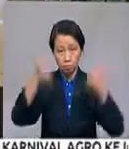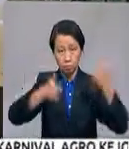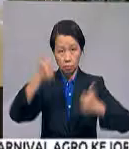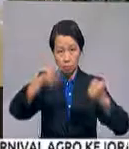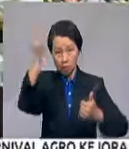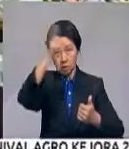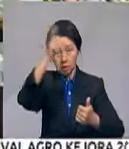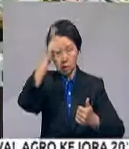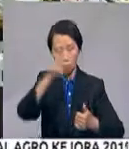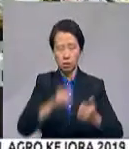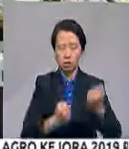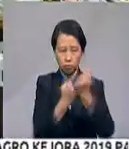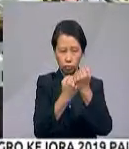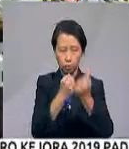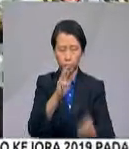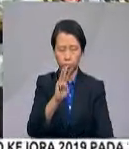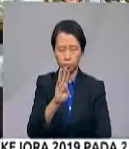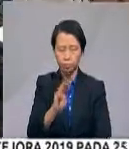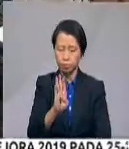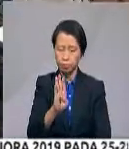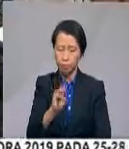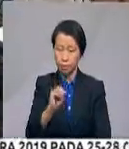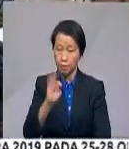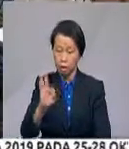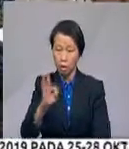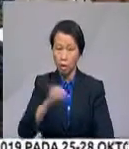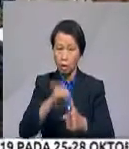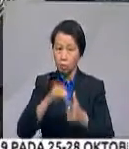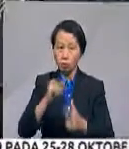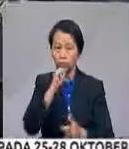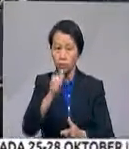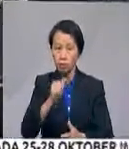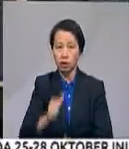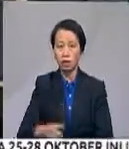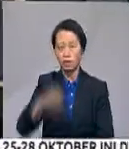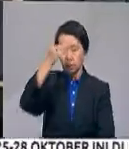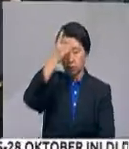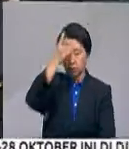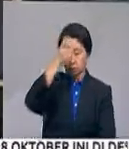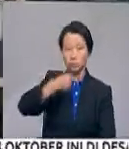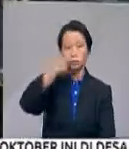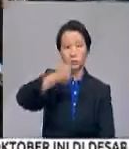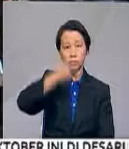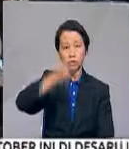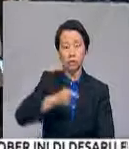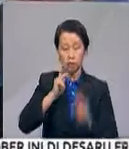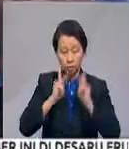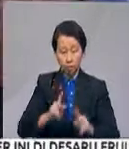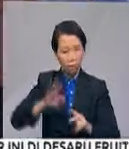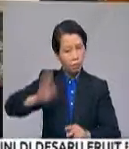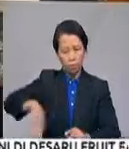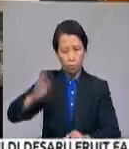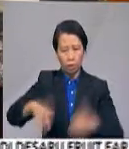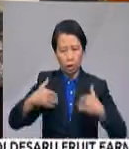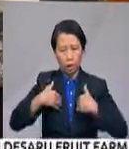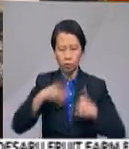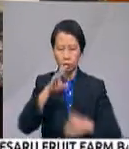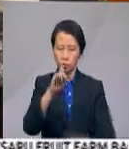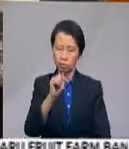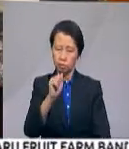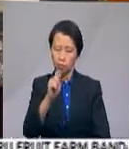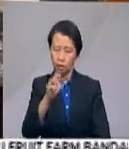kempen bmf atau sebaliknya berhubung impak kempen tersebut Datuk Seri Saifuddin berkata pihaknya belum mempunyai data